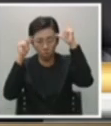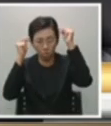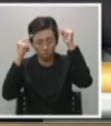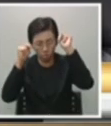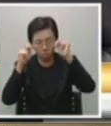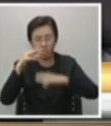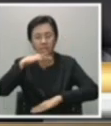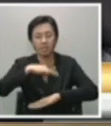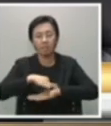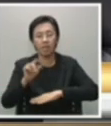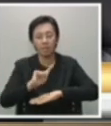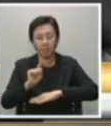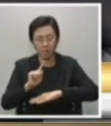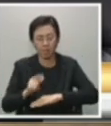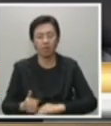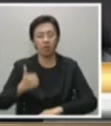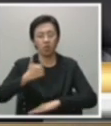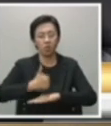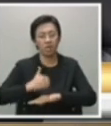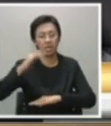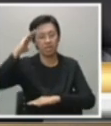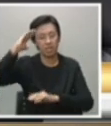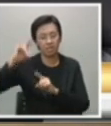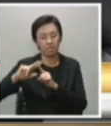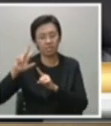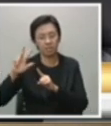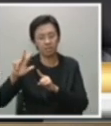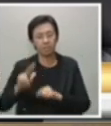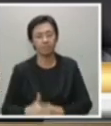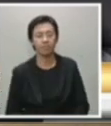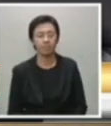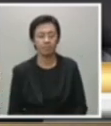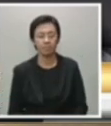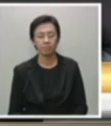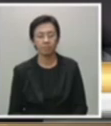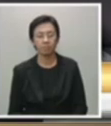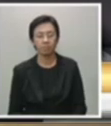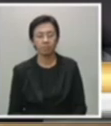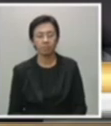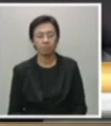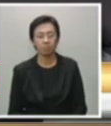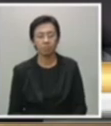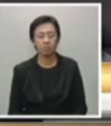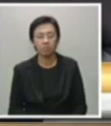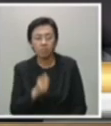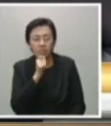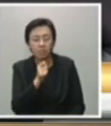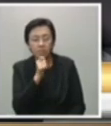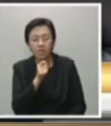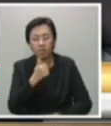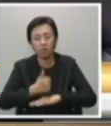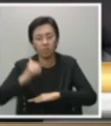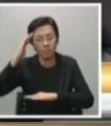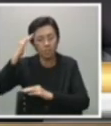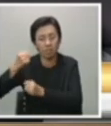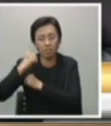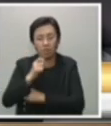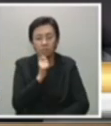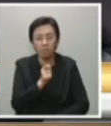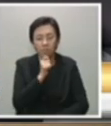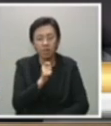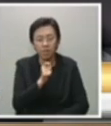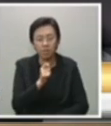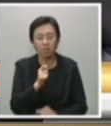ำรงตำแหน่งแม่ทัพภาคที่3และยิ่งที่เมื่อได้มาฟังคำสัมภาษณ์ของผบ.ทบ.ขออนุญาตนะ